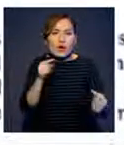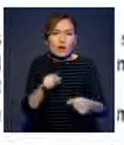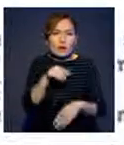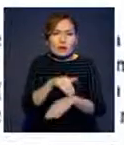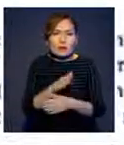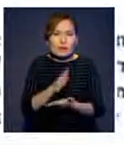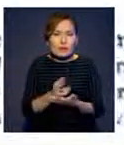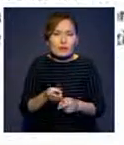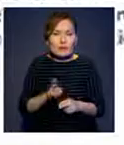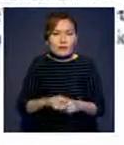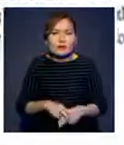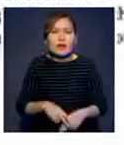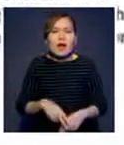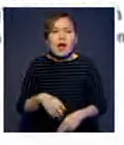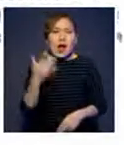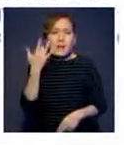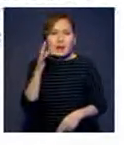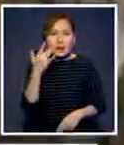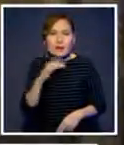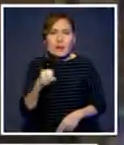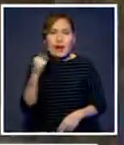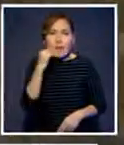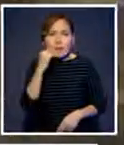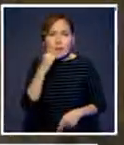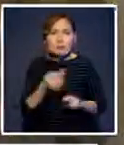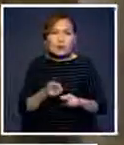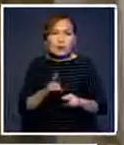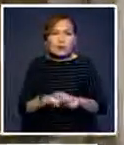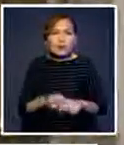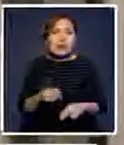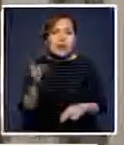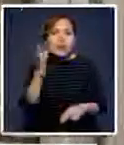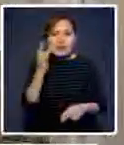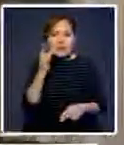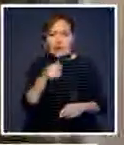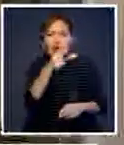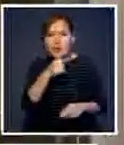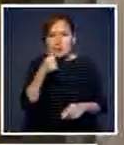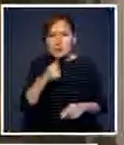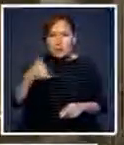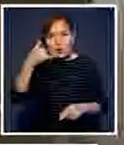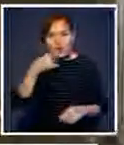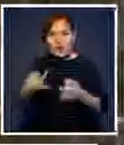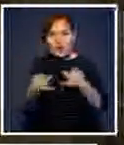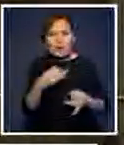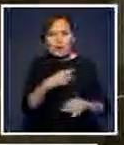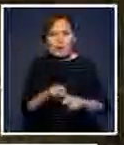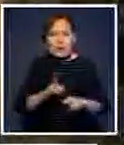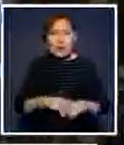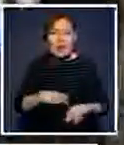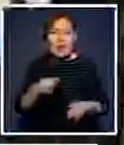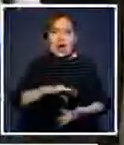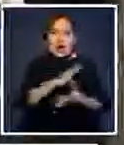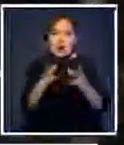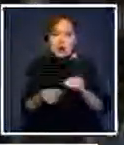деректеріне сай, Пападопулос Вашингтон мен Мәскеуді байланыстырушы болып жүрген. Оның кінәсі прокурор Роберт Мюллер бірнеше ай жүргізген